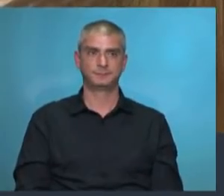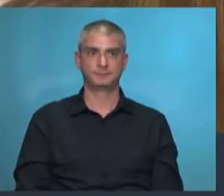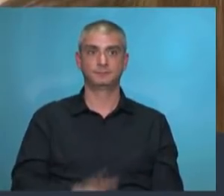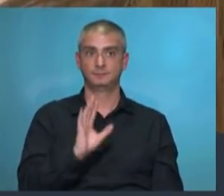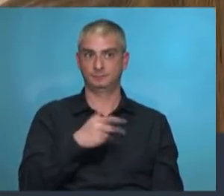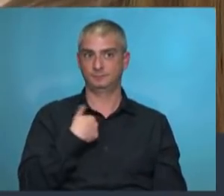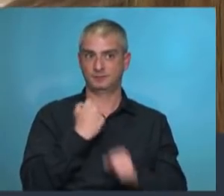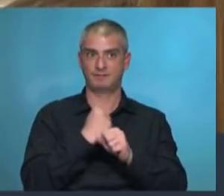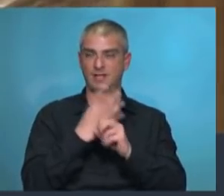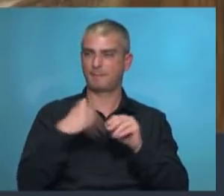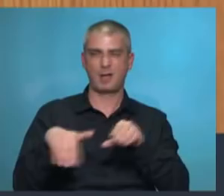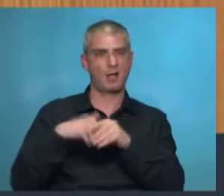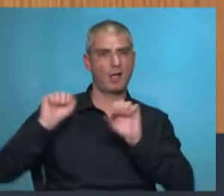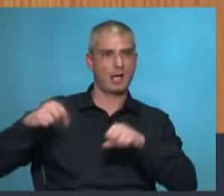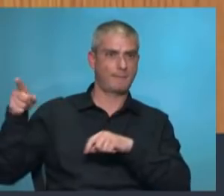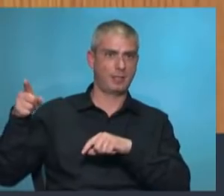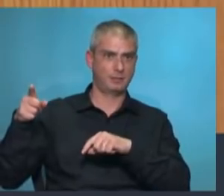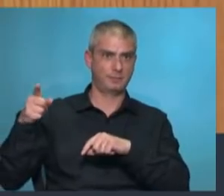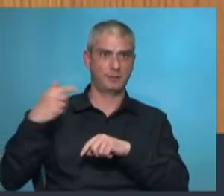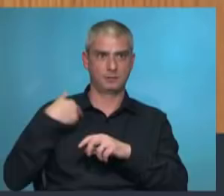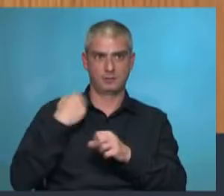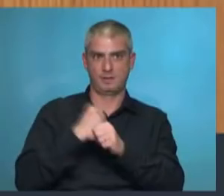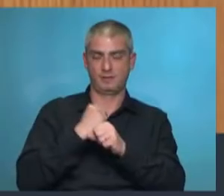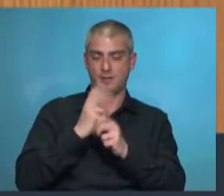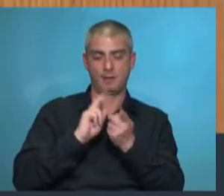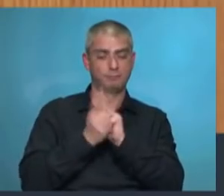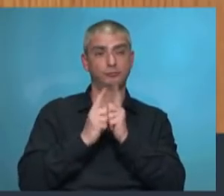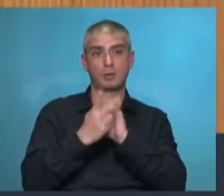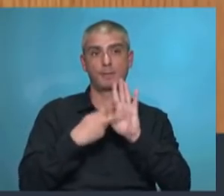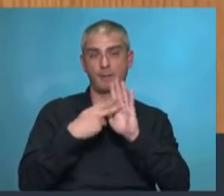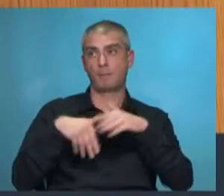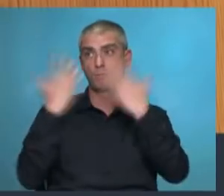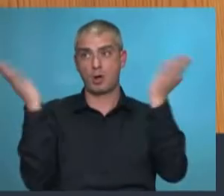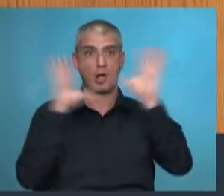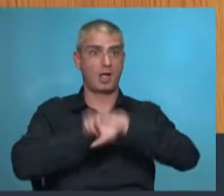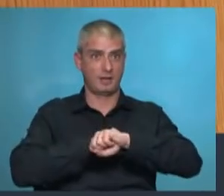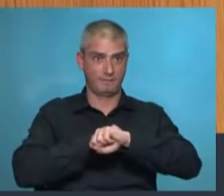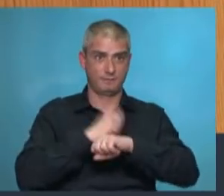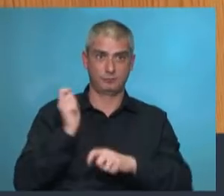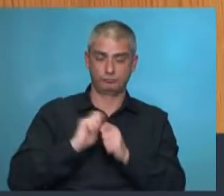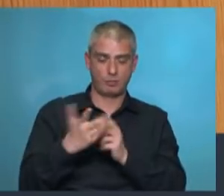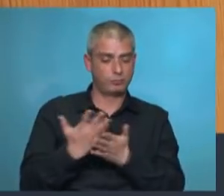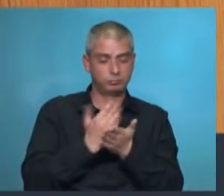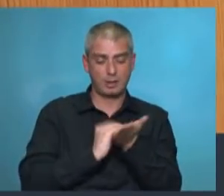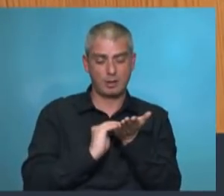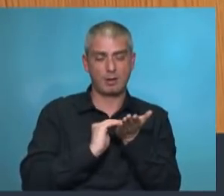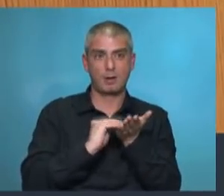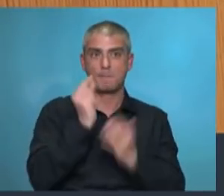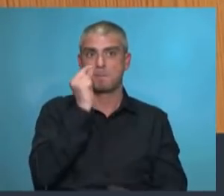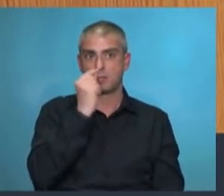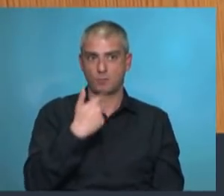اشتغلت مع كبلانين كثير، كنت اشتغل 2 مشمرات بوكر وعارف، كان يعطونا سخار منهم، كنت